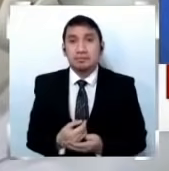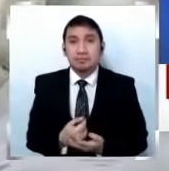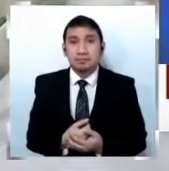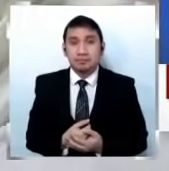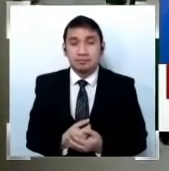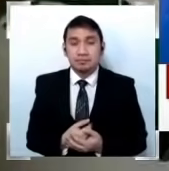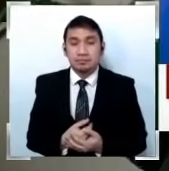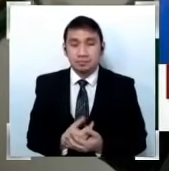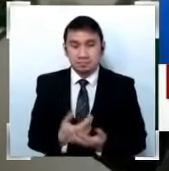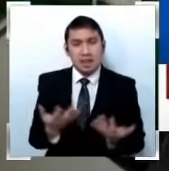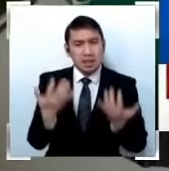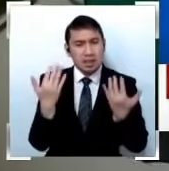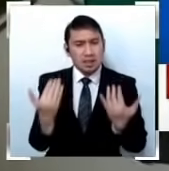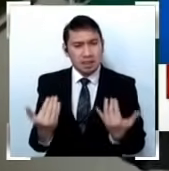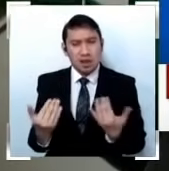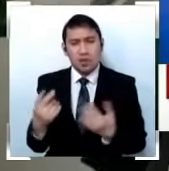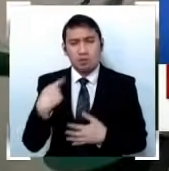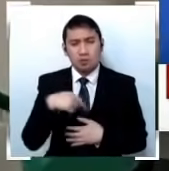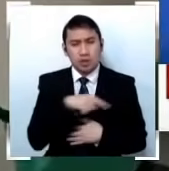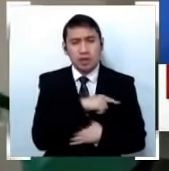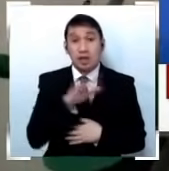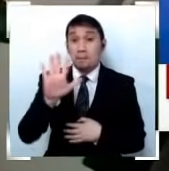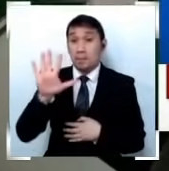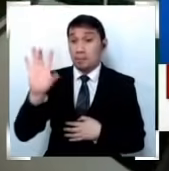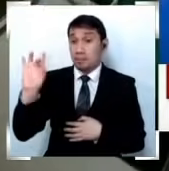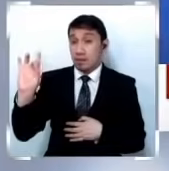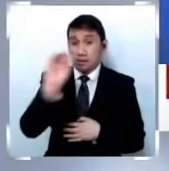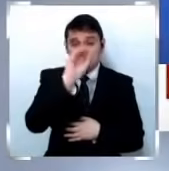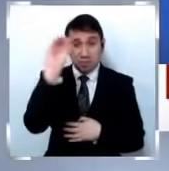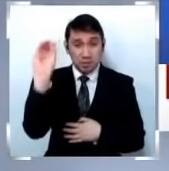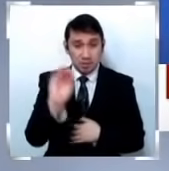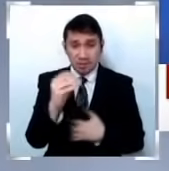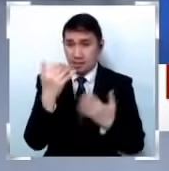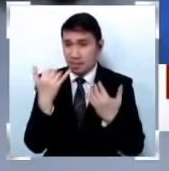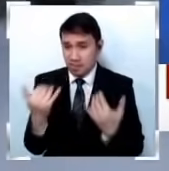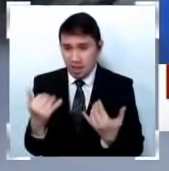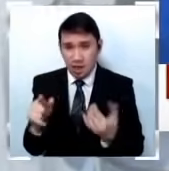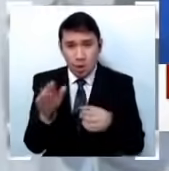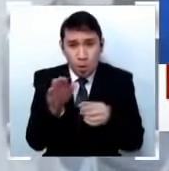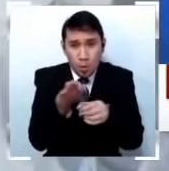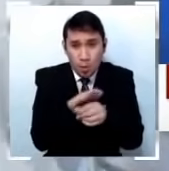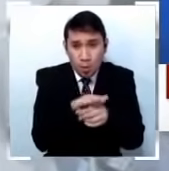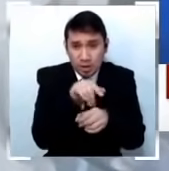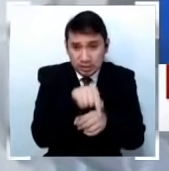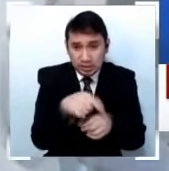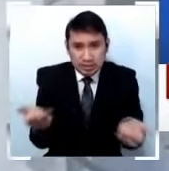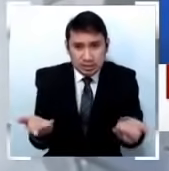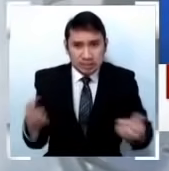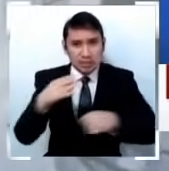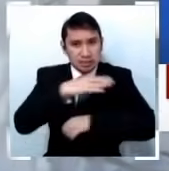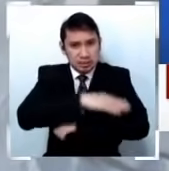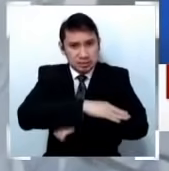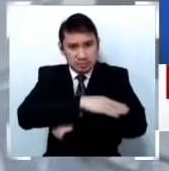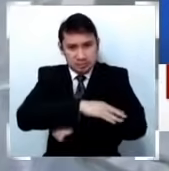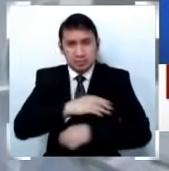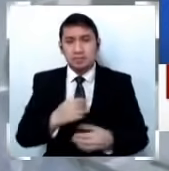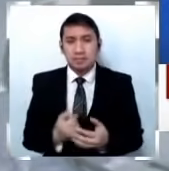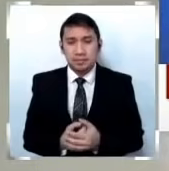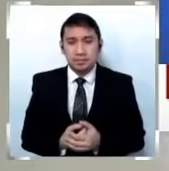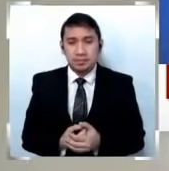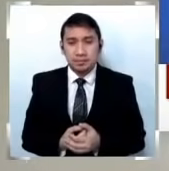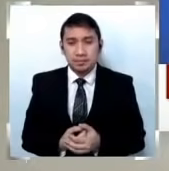Right now, we are at 58% occupancy of the COVID-dedicated beds. Yung